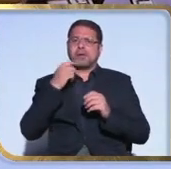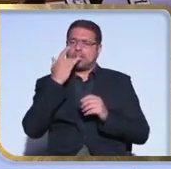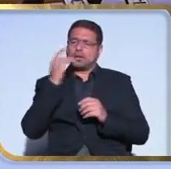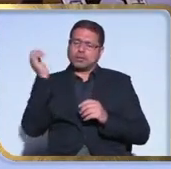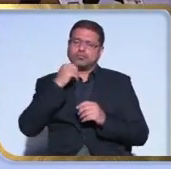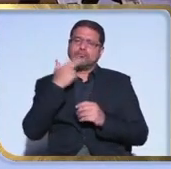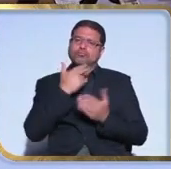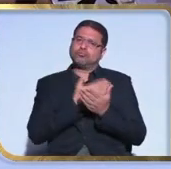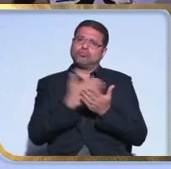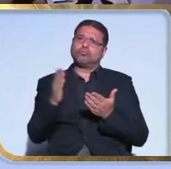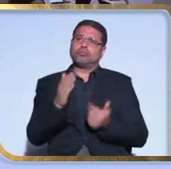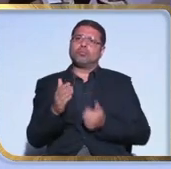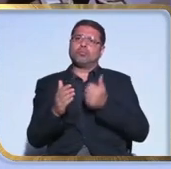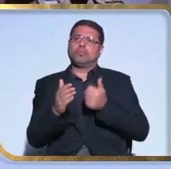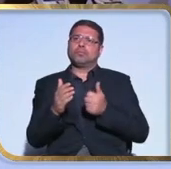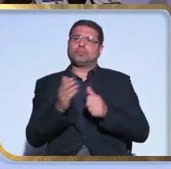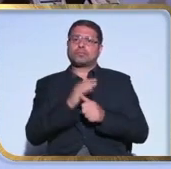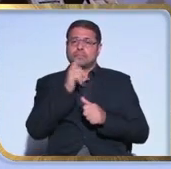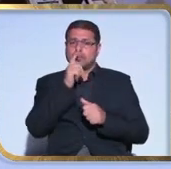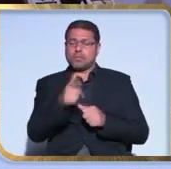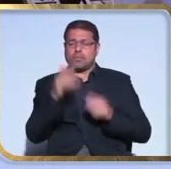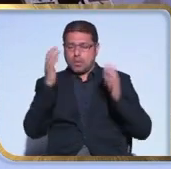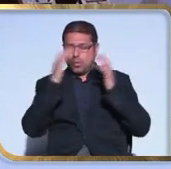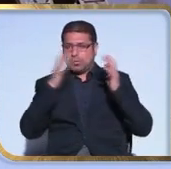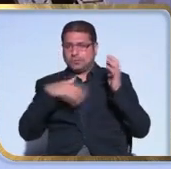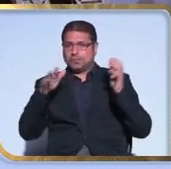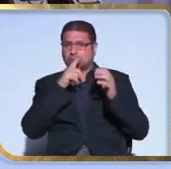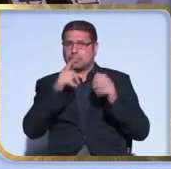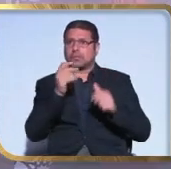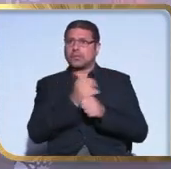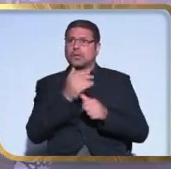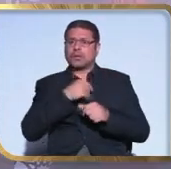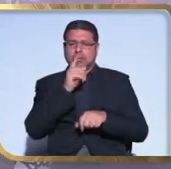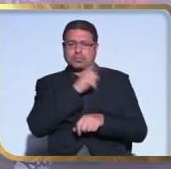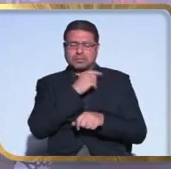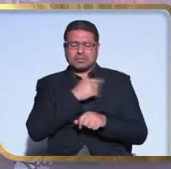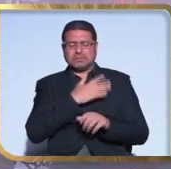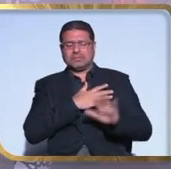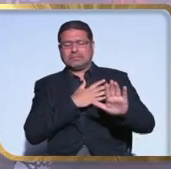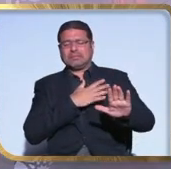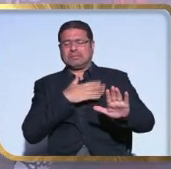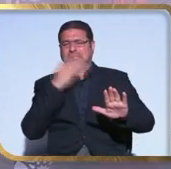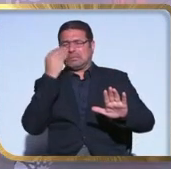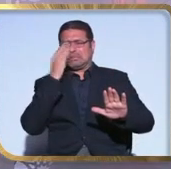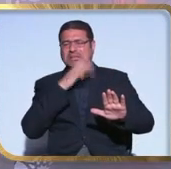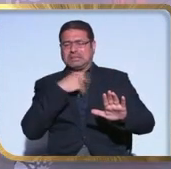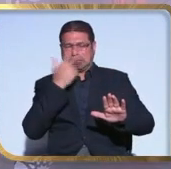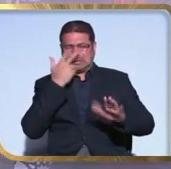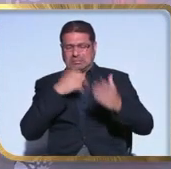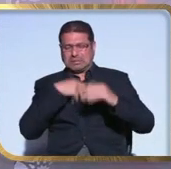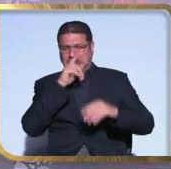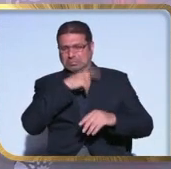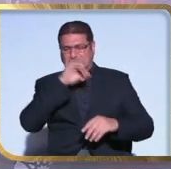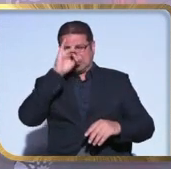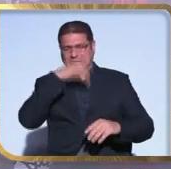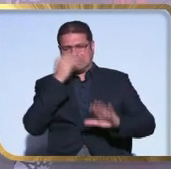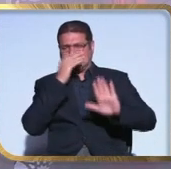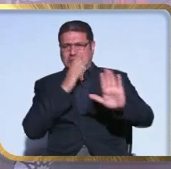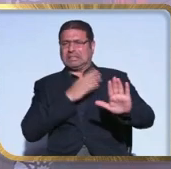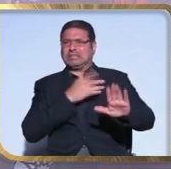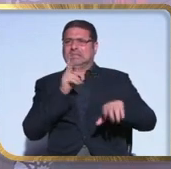النصوح اللي هو قالوا العلماء بانه ان يبغض الذنب كما ان تبغض الذنب كما احببته